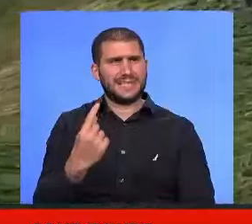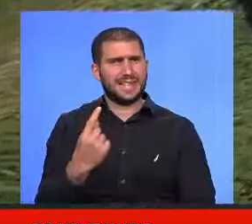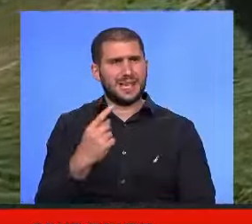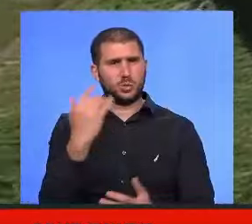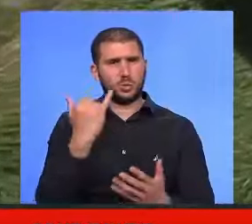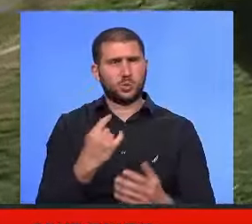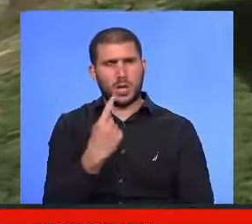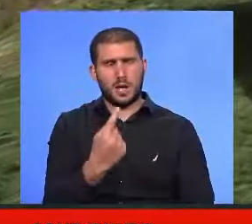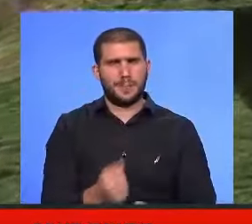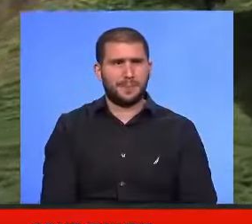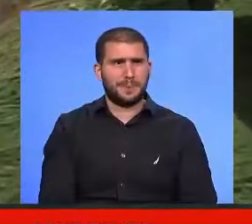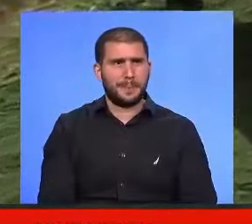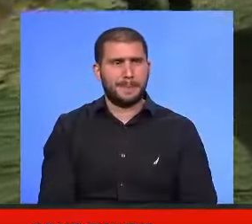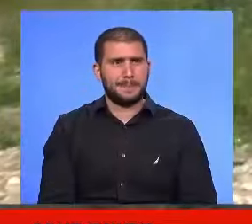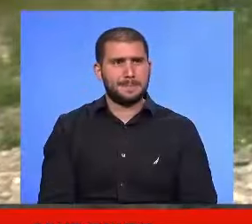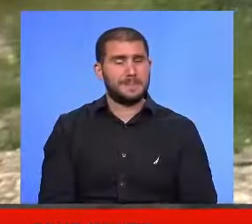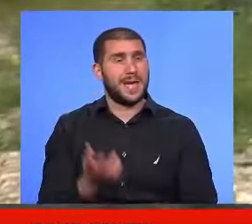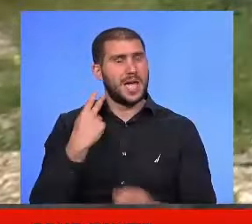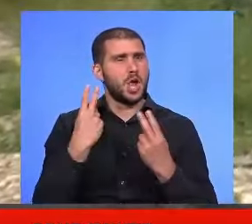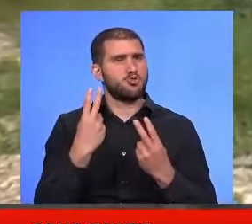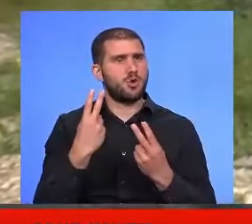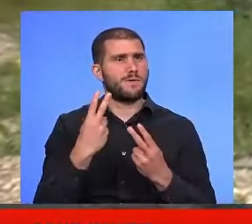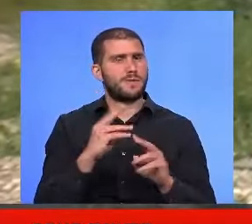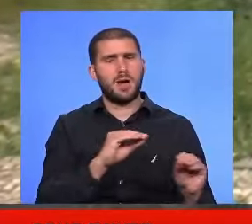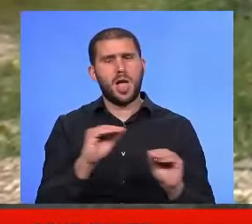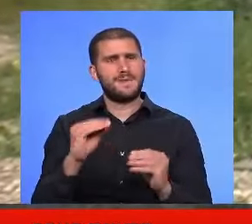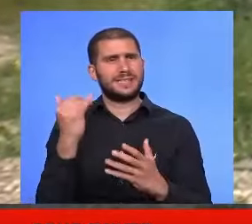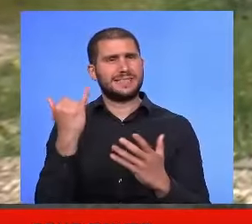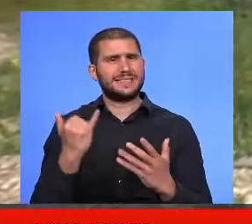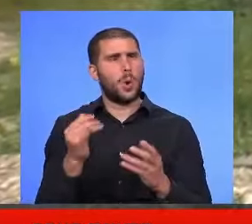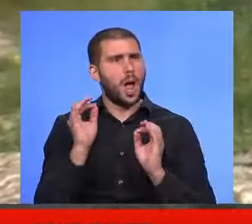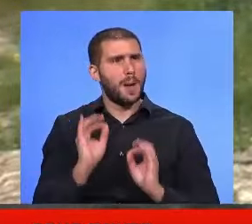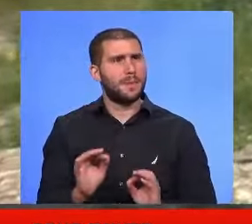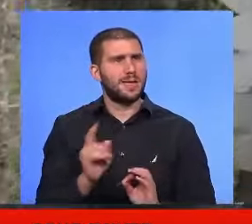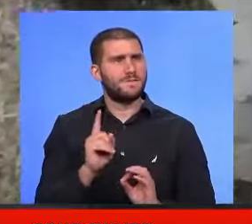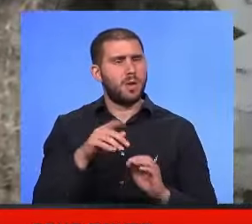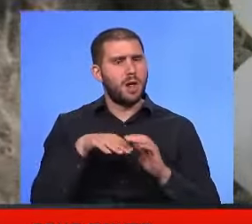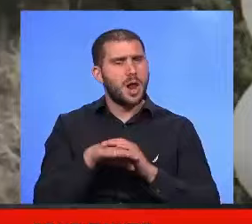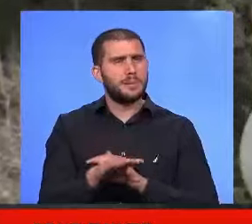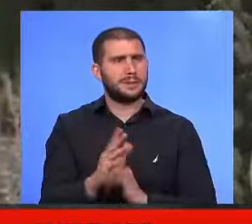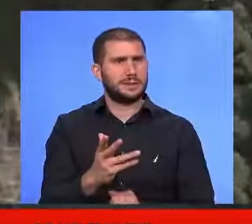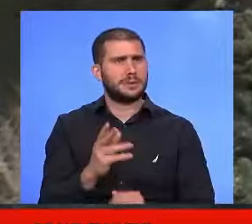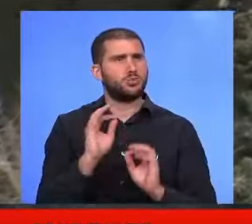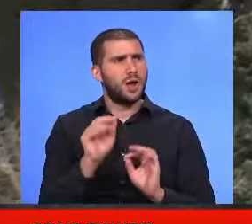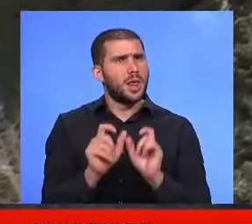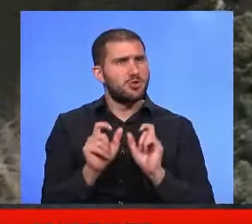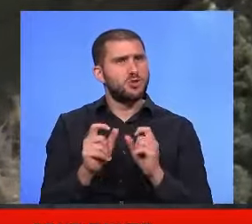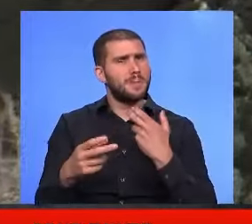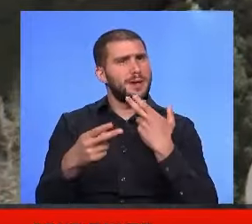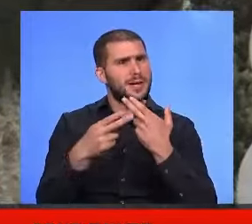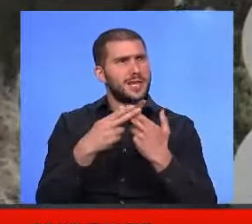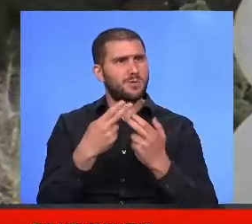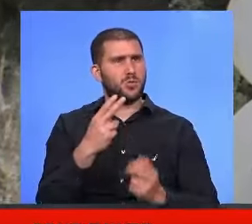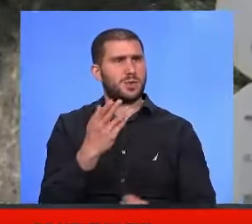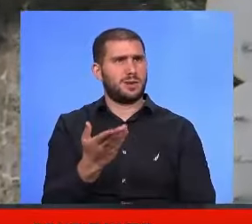השדה שבו צויר. היה לי חשוב להעביר את הציור האמיתי ולא להדפיס, כדי שאנשים